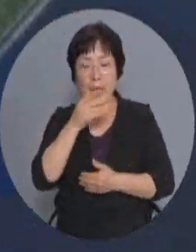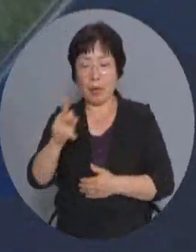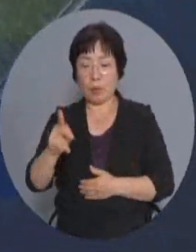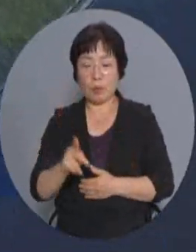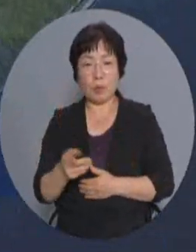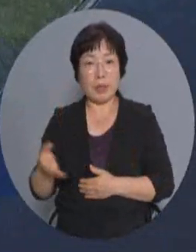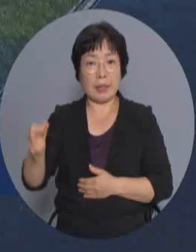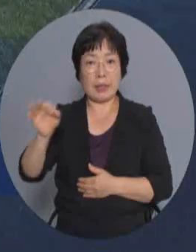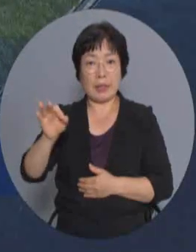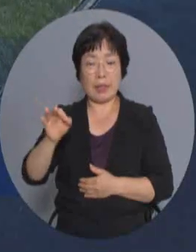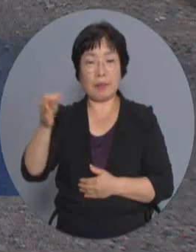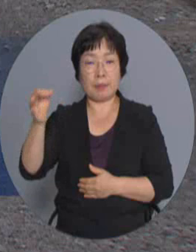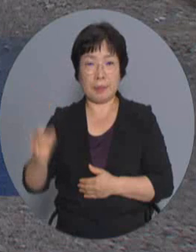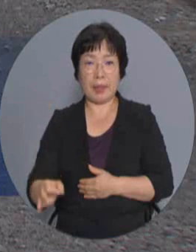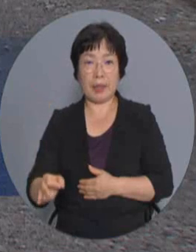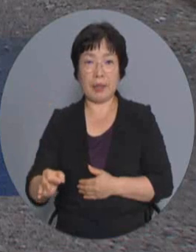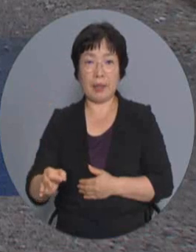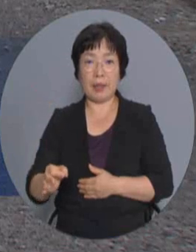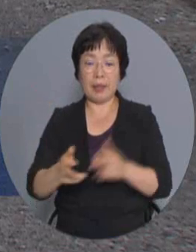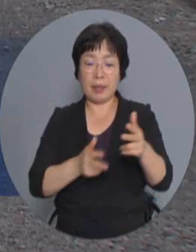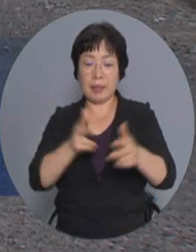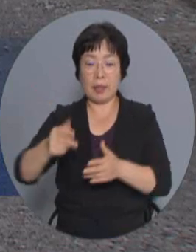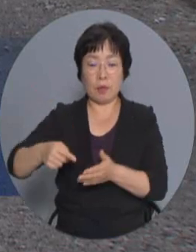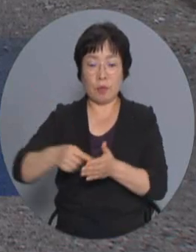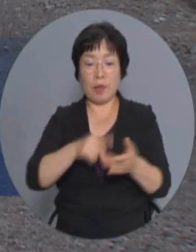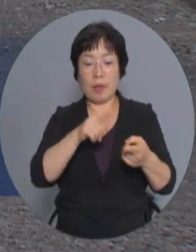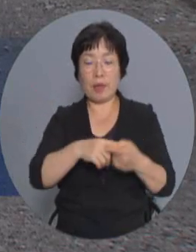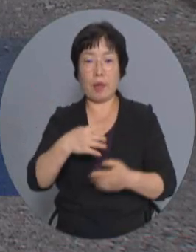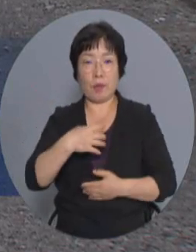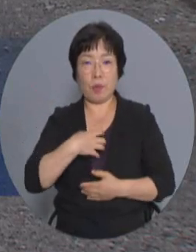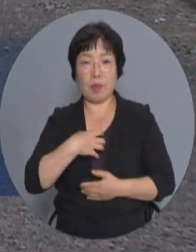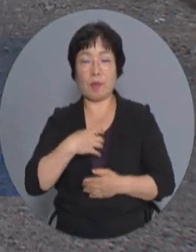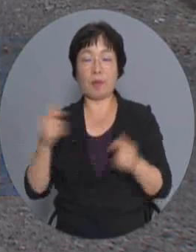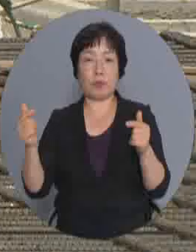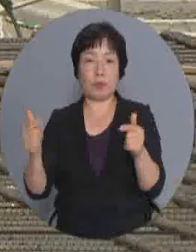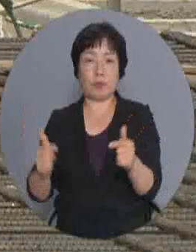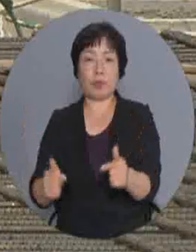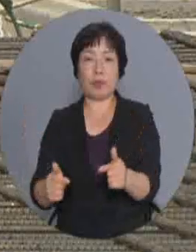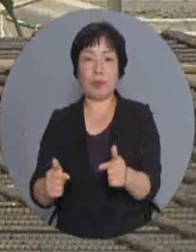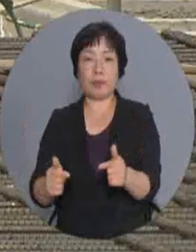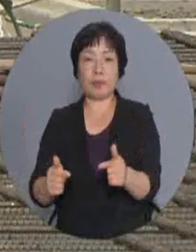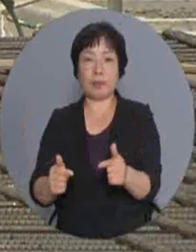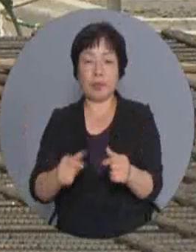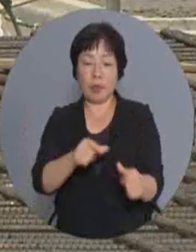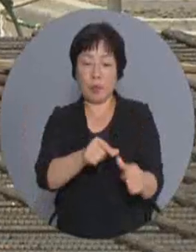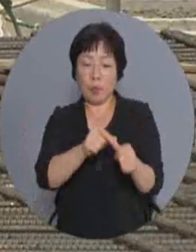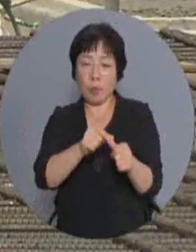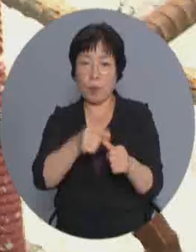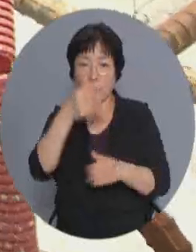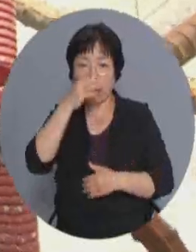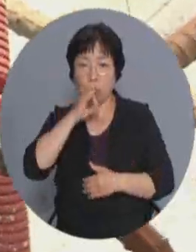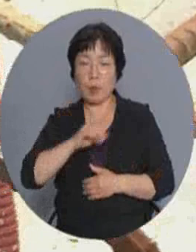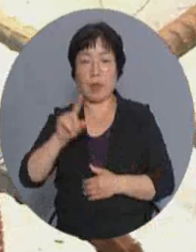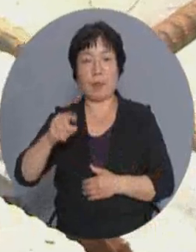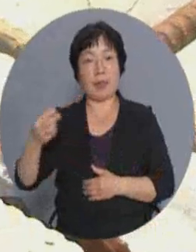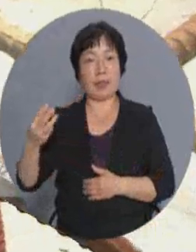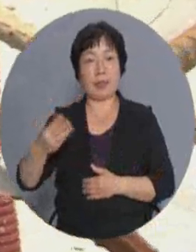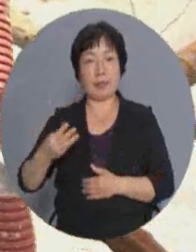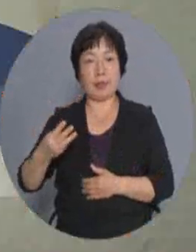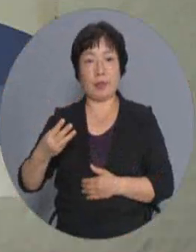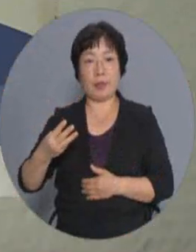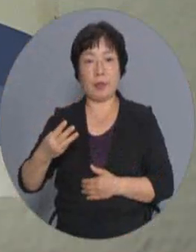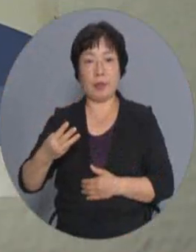대한 특례 보증을 하기 때문에 사업 추진에 대한 리스크가 경감이 되어서 고용 유발 효과가 13,000명에